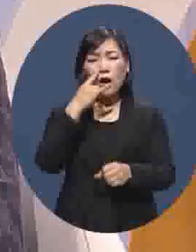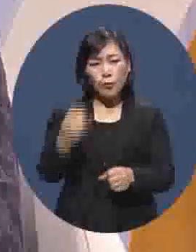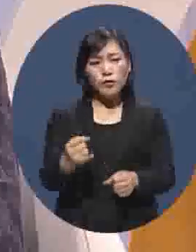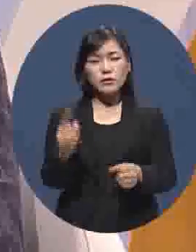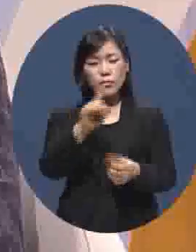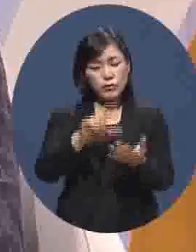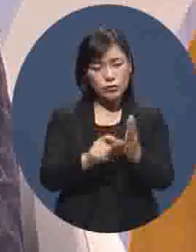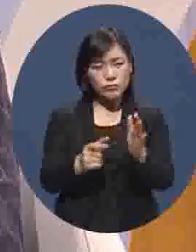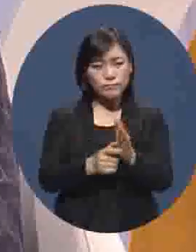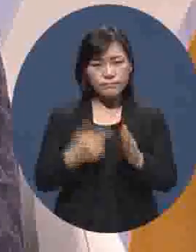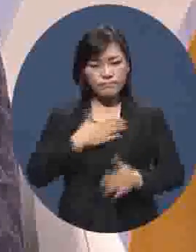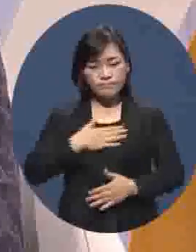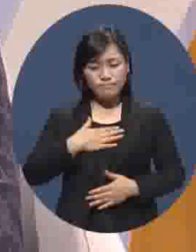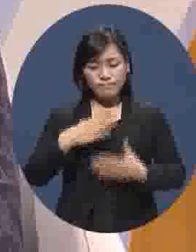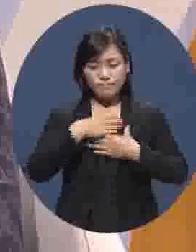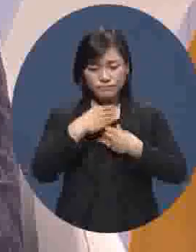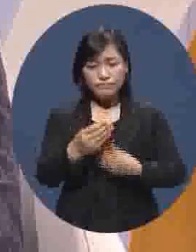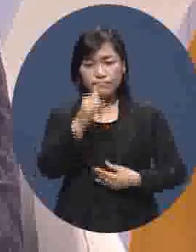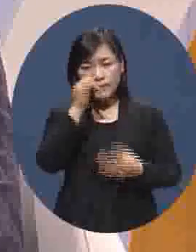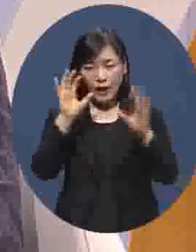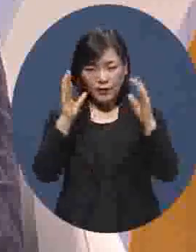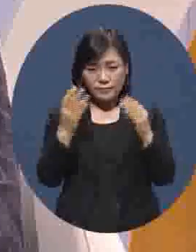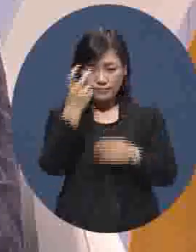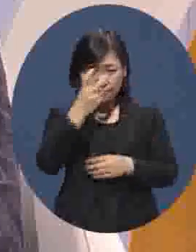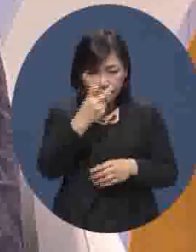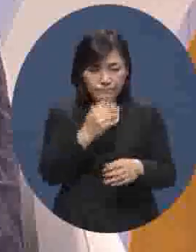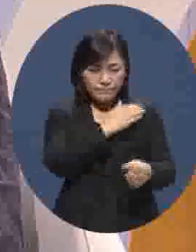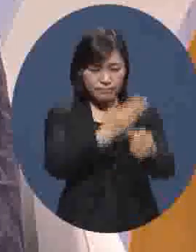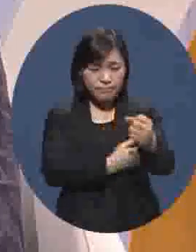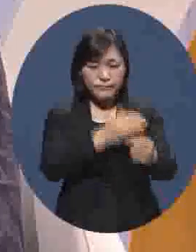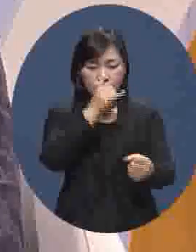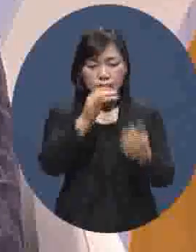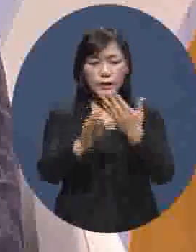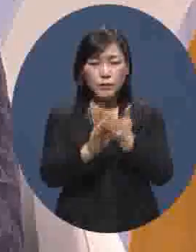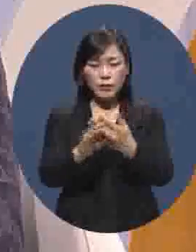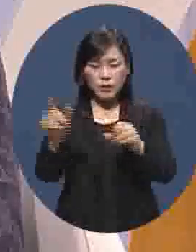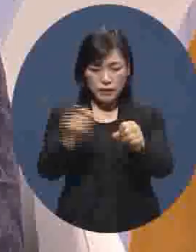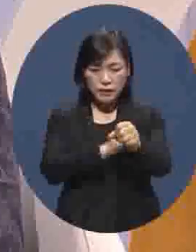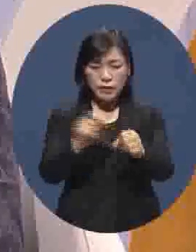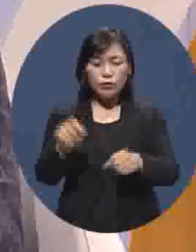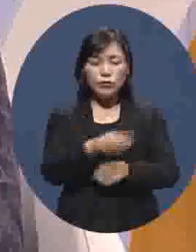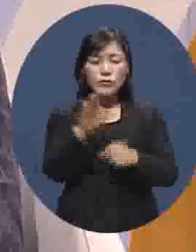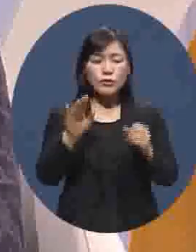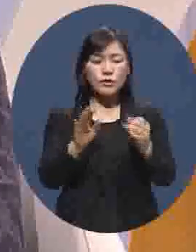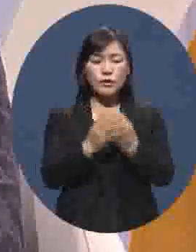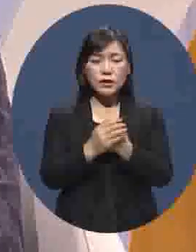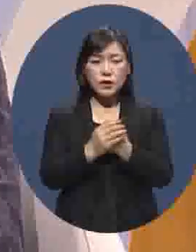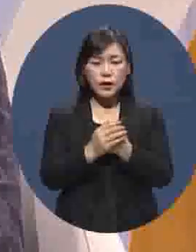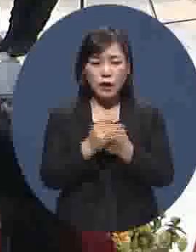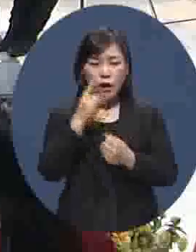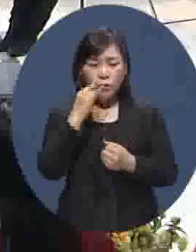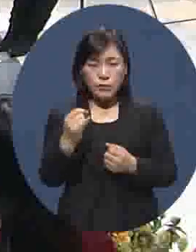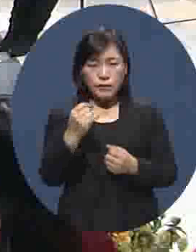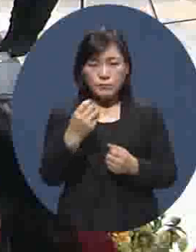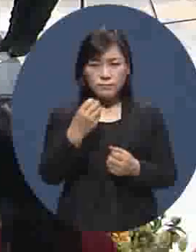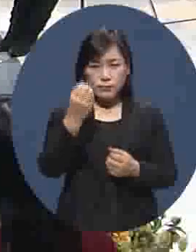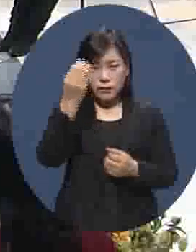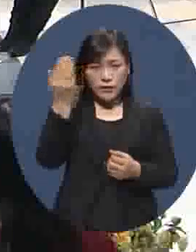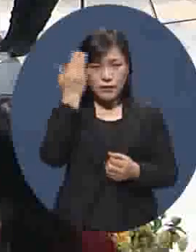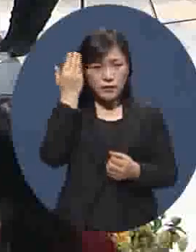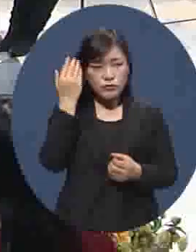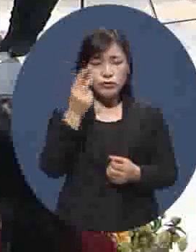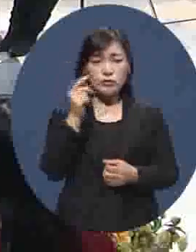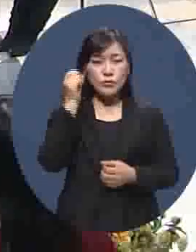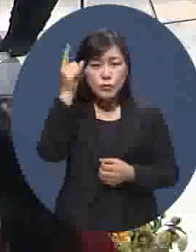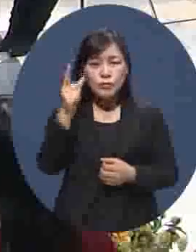정도 정서적인 안정성이 있고 아기를 관찰하는 능력이 있다. 그렇죠. 특히 우리나라처럼 여성이 굉장히 고학력이거든요. 이런